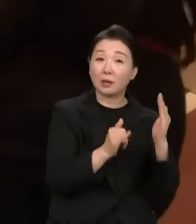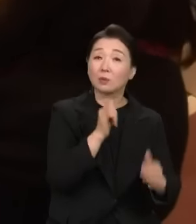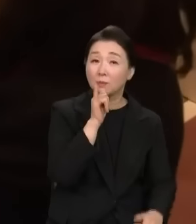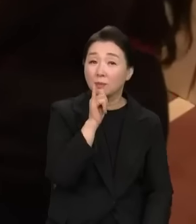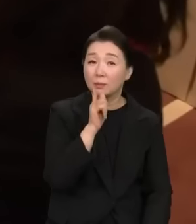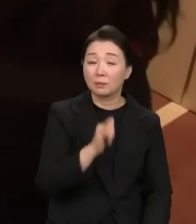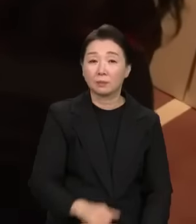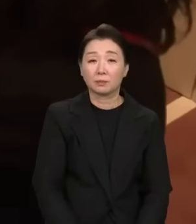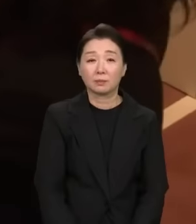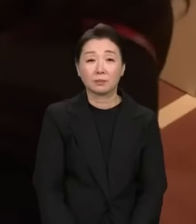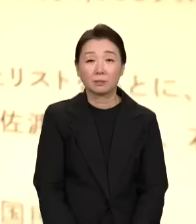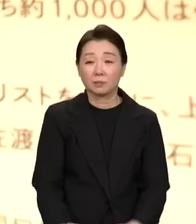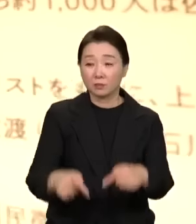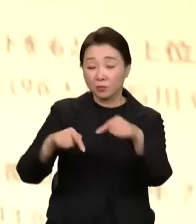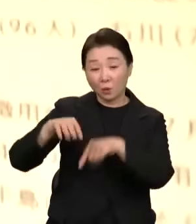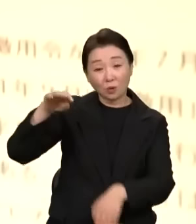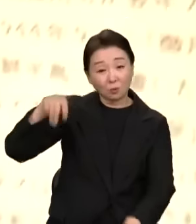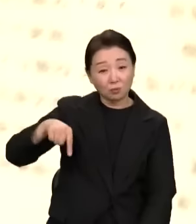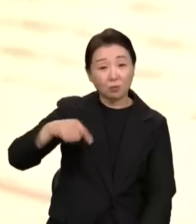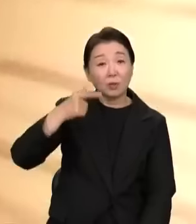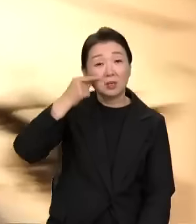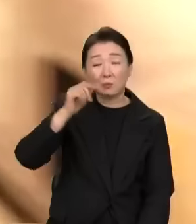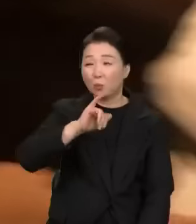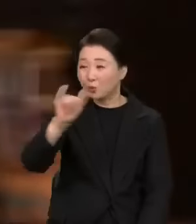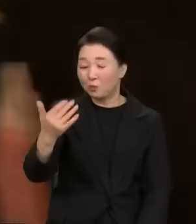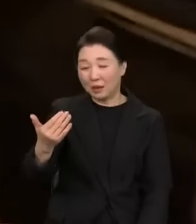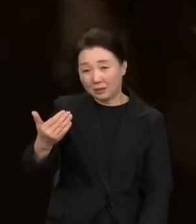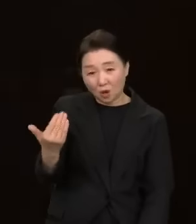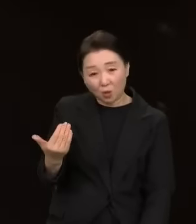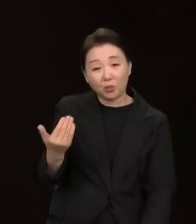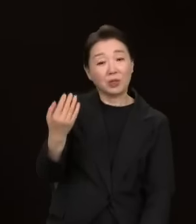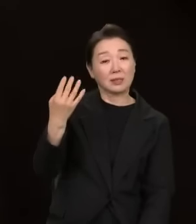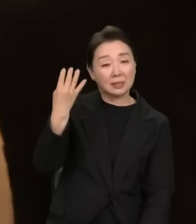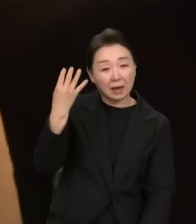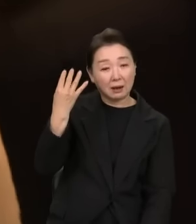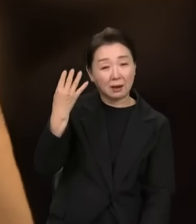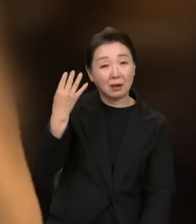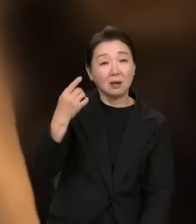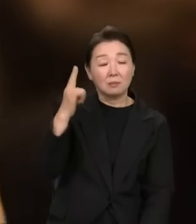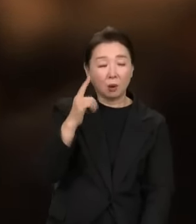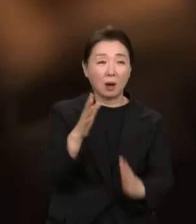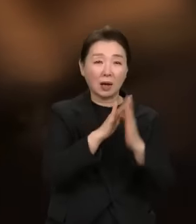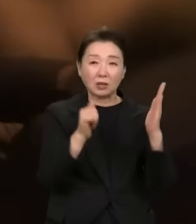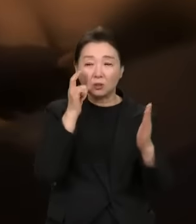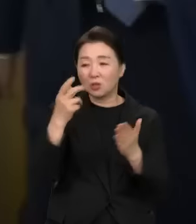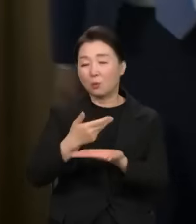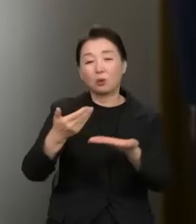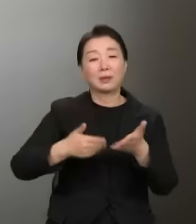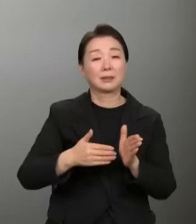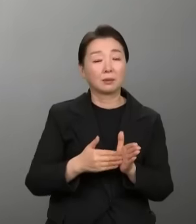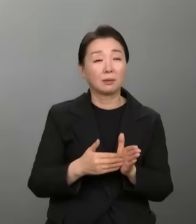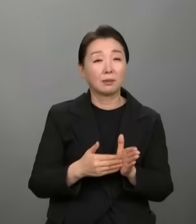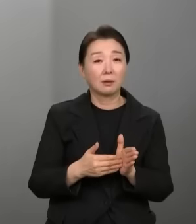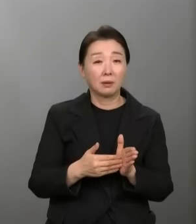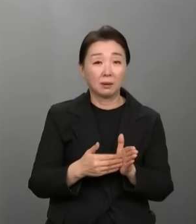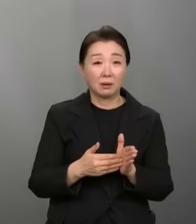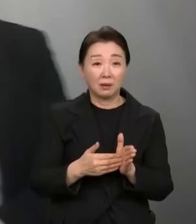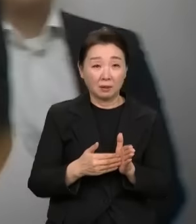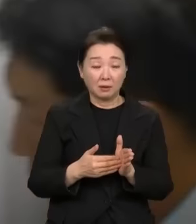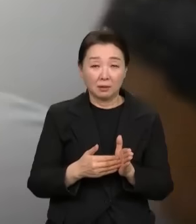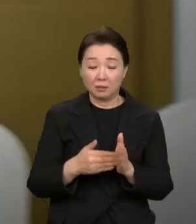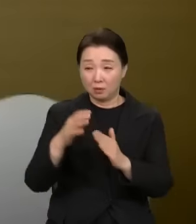있었습니다. 외교부가 일본으로 출발하기 겨우 사흘 전 유가족의 연락처를 받은 겁니다. 외교부는